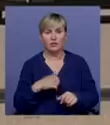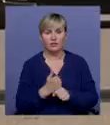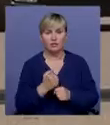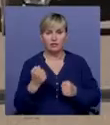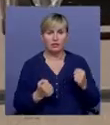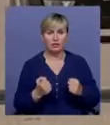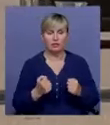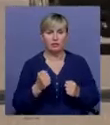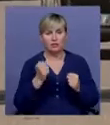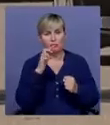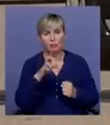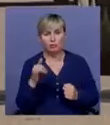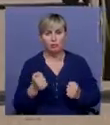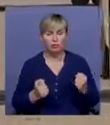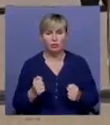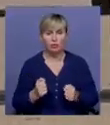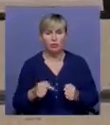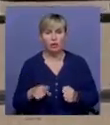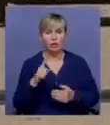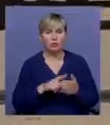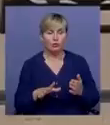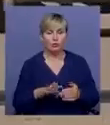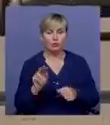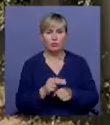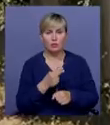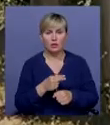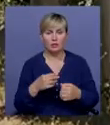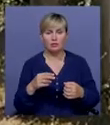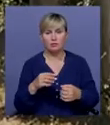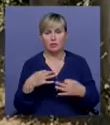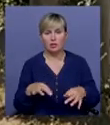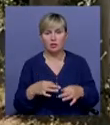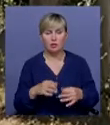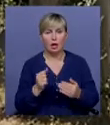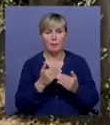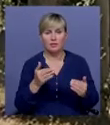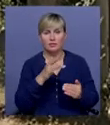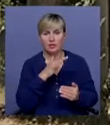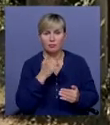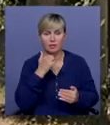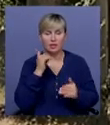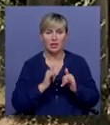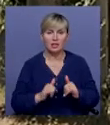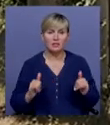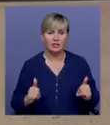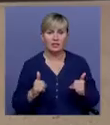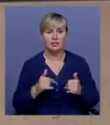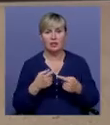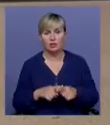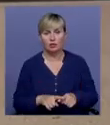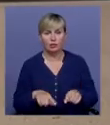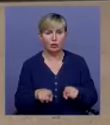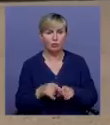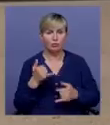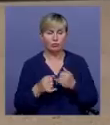владельцы подержанных машин они как правило не уверены в исправности транспорта а последние несколько лет благодаря развитию технологий подобную услугу